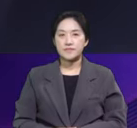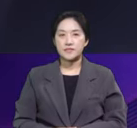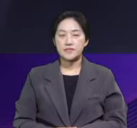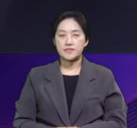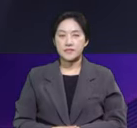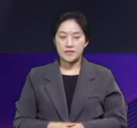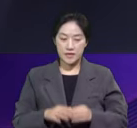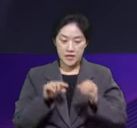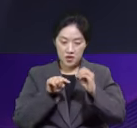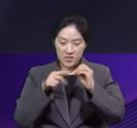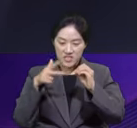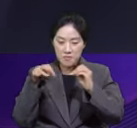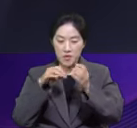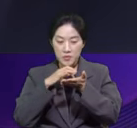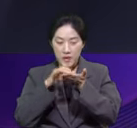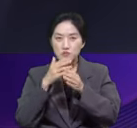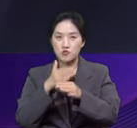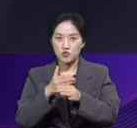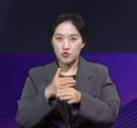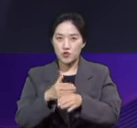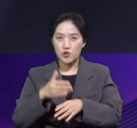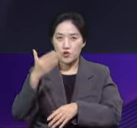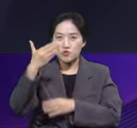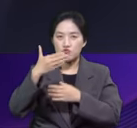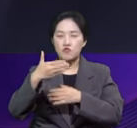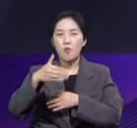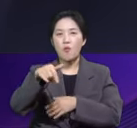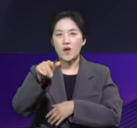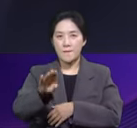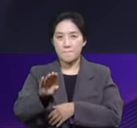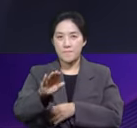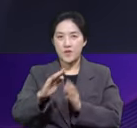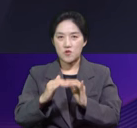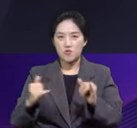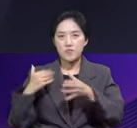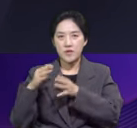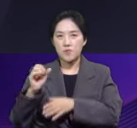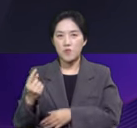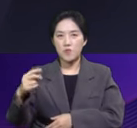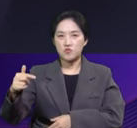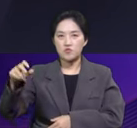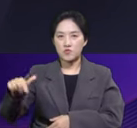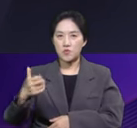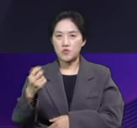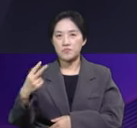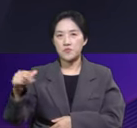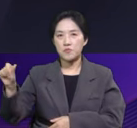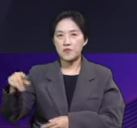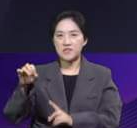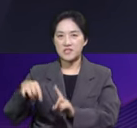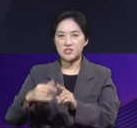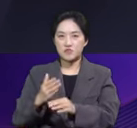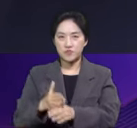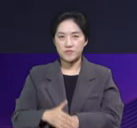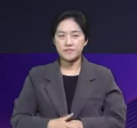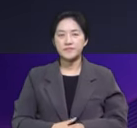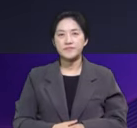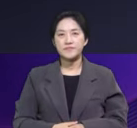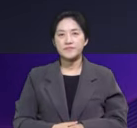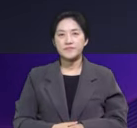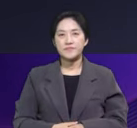개표 0.7% 진행된 서울 구로갑입니다. 국민의힘 호준석 후보 52.5%로 현재 1위.